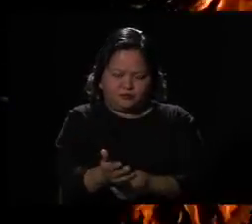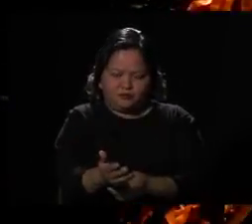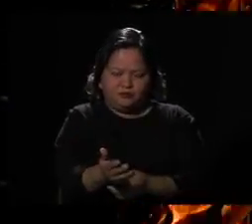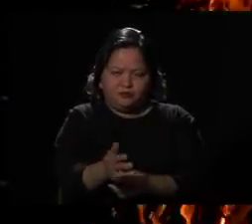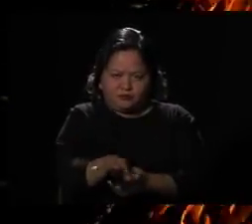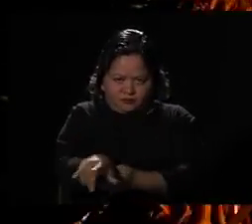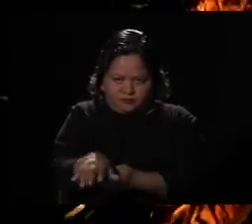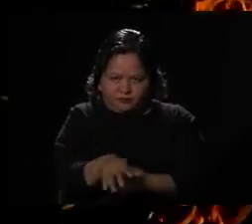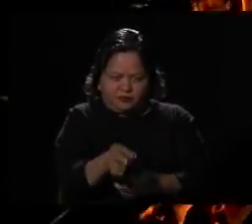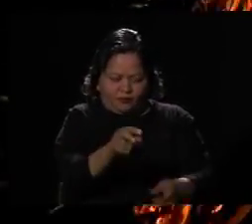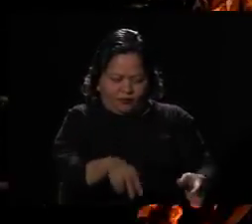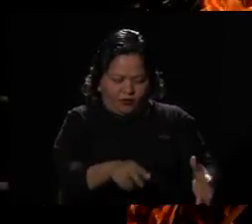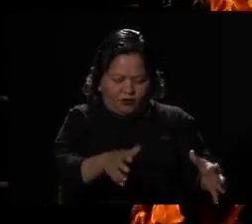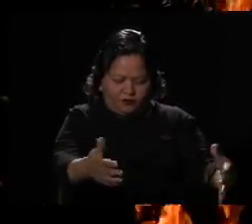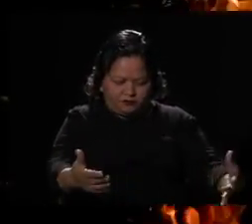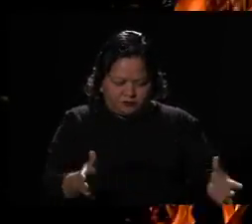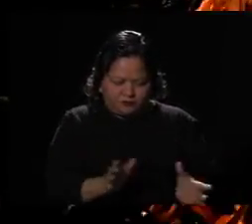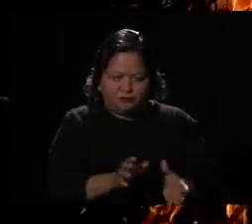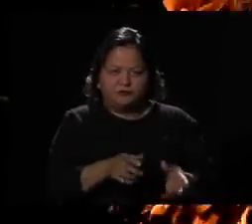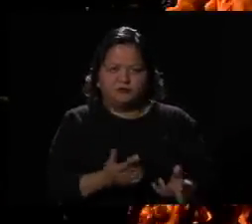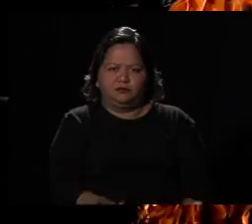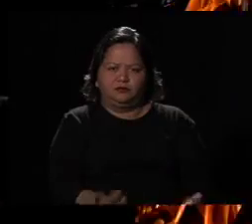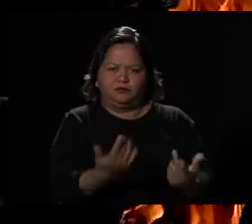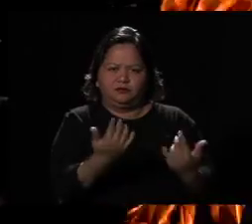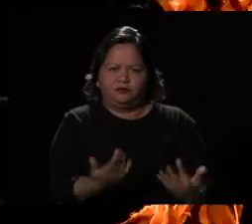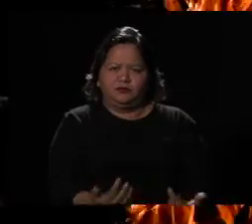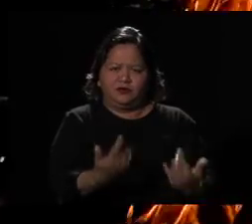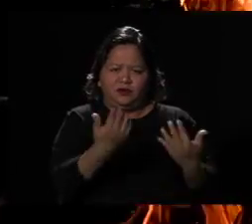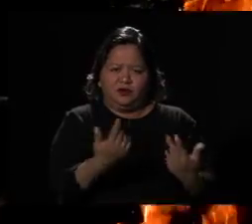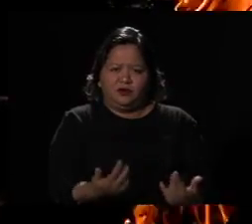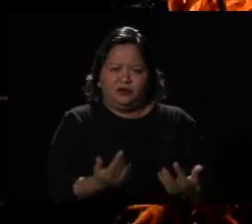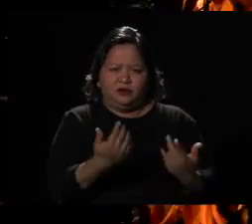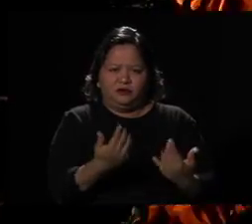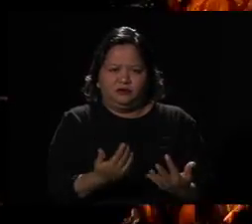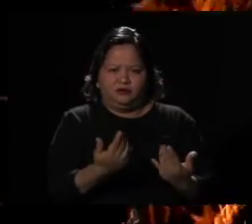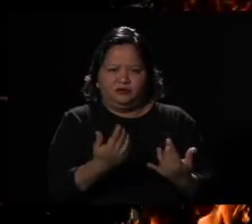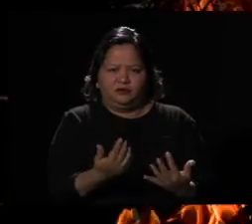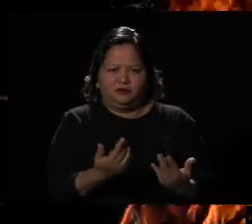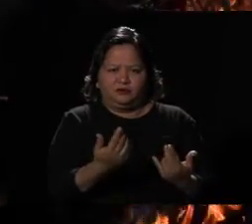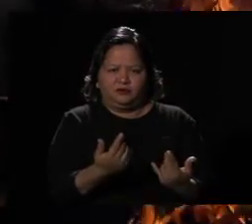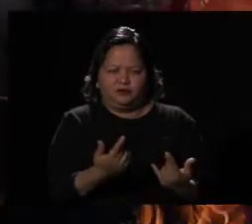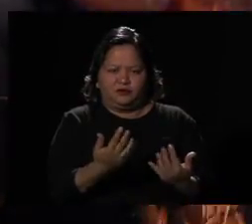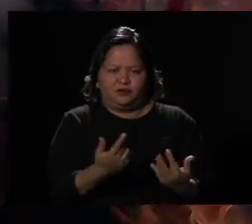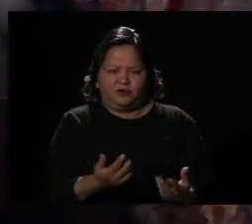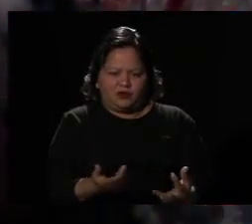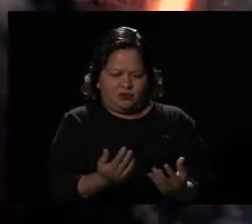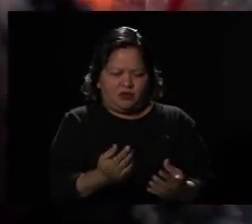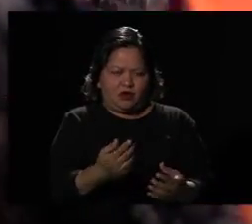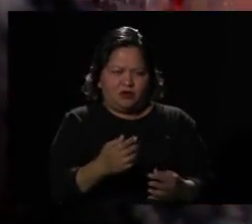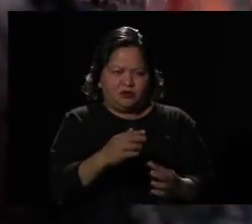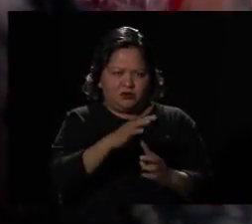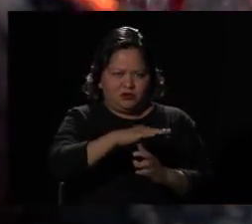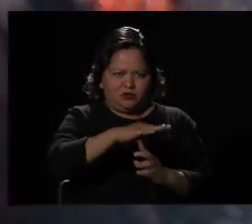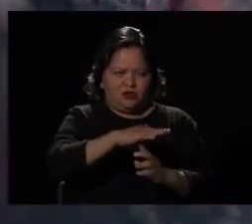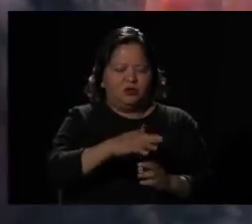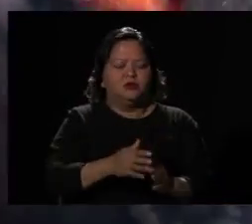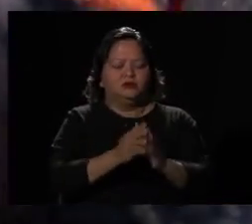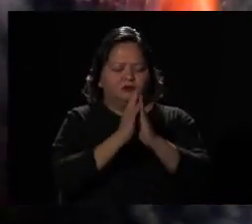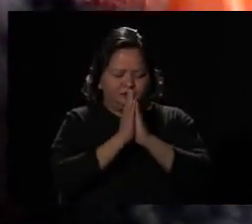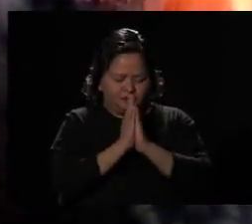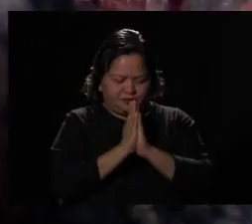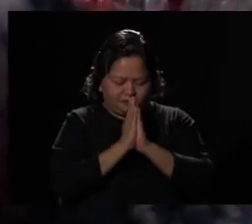Songi imatay taiji na pagu humuhujung na hagun nijo gi ihilo ininat lagun